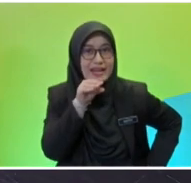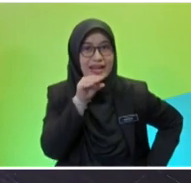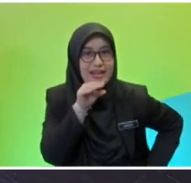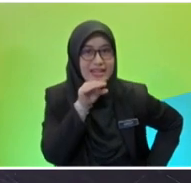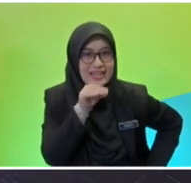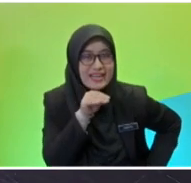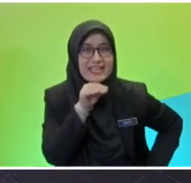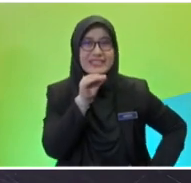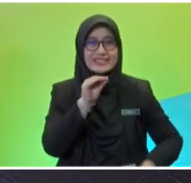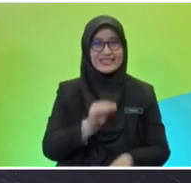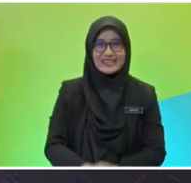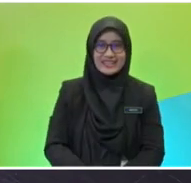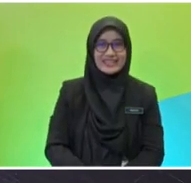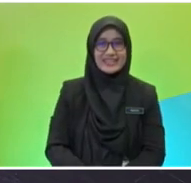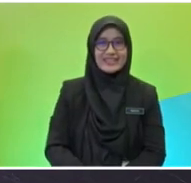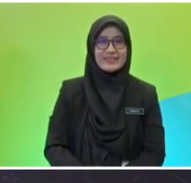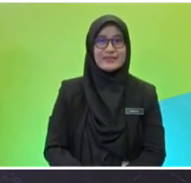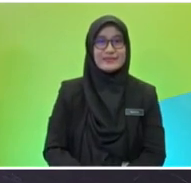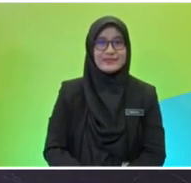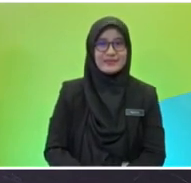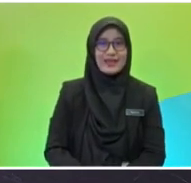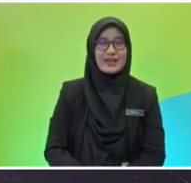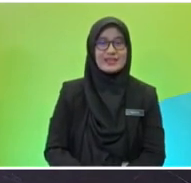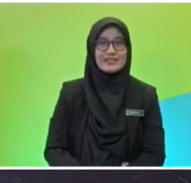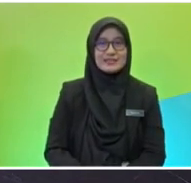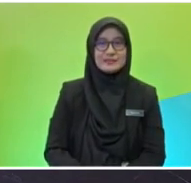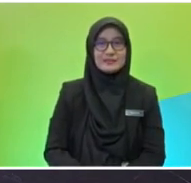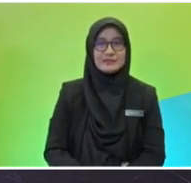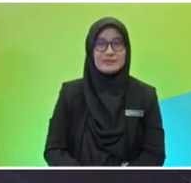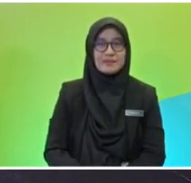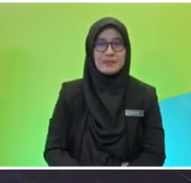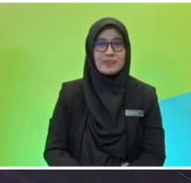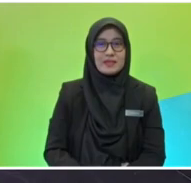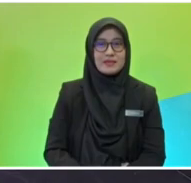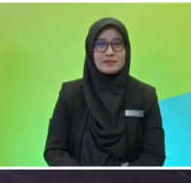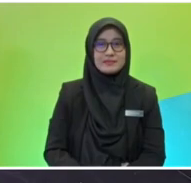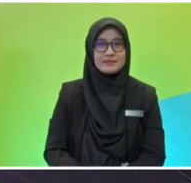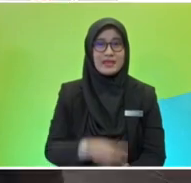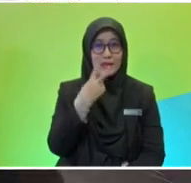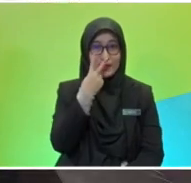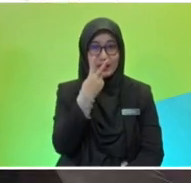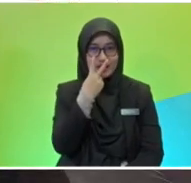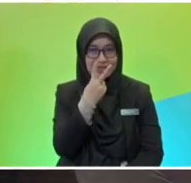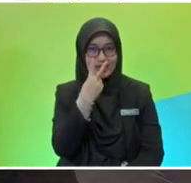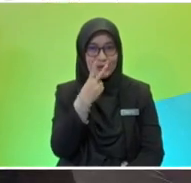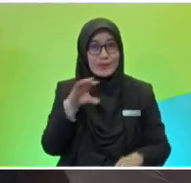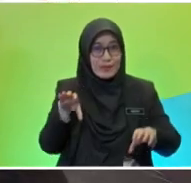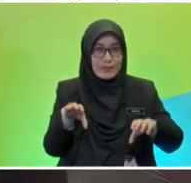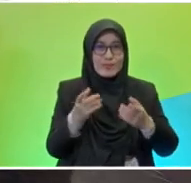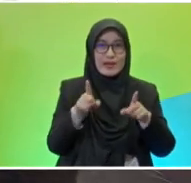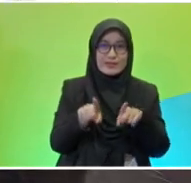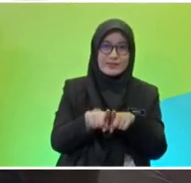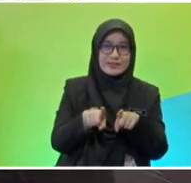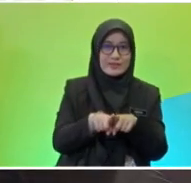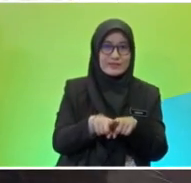Tentulah, bonggong tu kena tekedek sikit. Kuek-kuek. Okey. Kita tengoklah macam mana saya jadi itik tetapi dengan audio